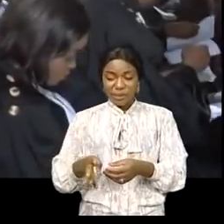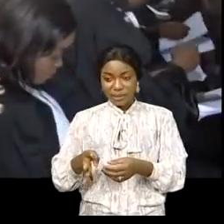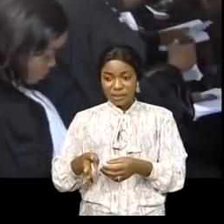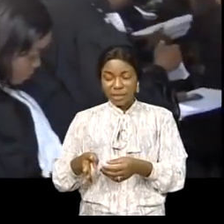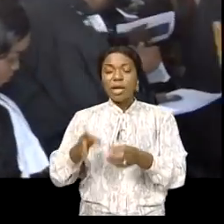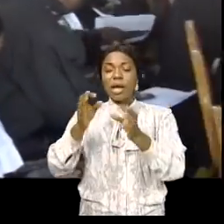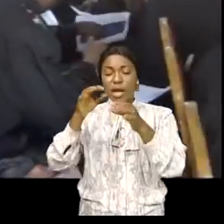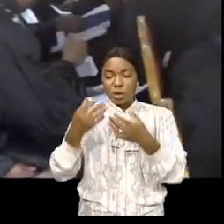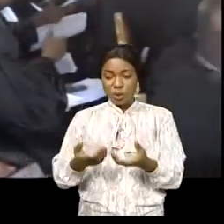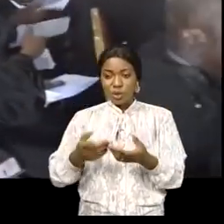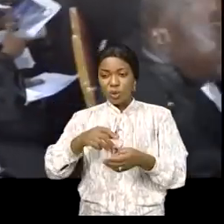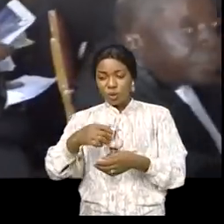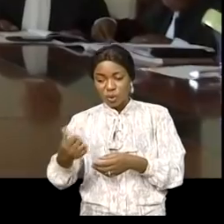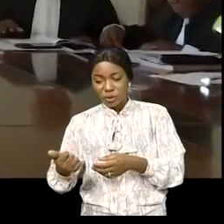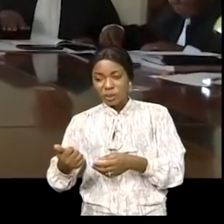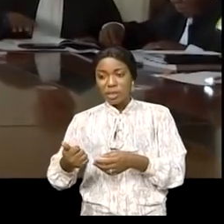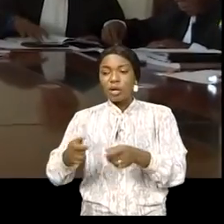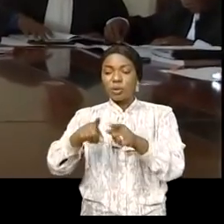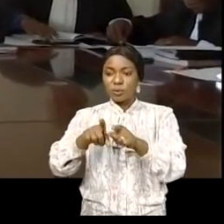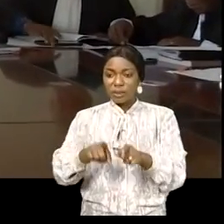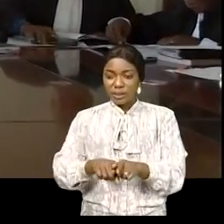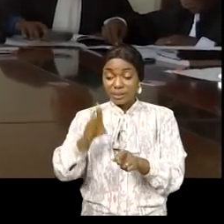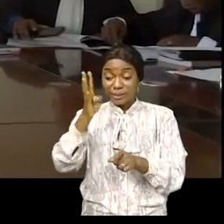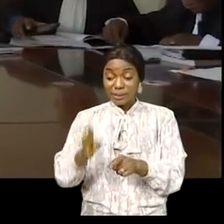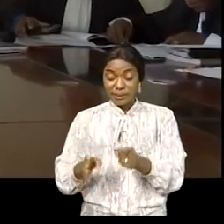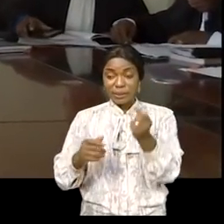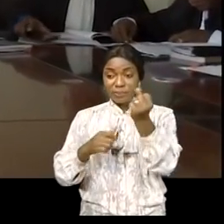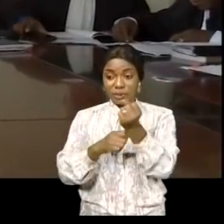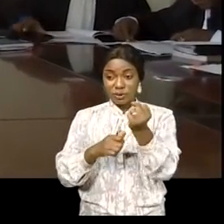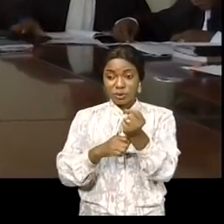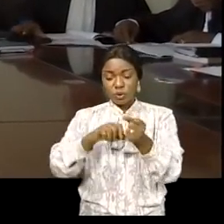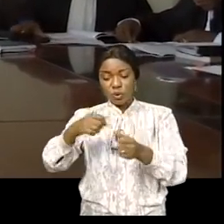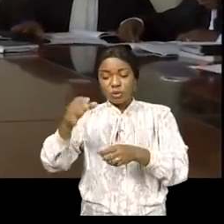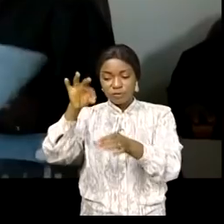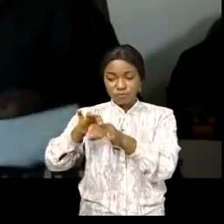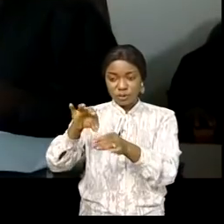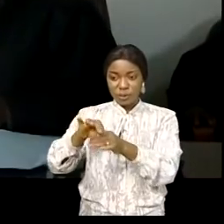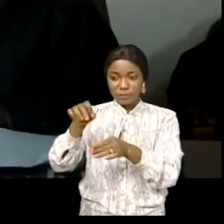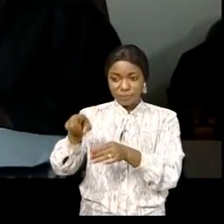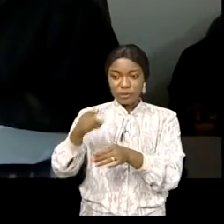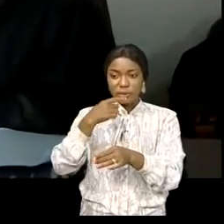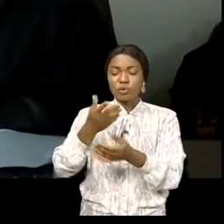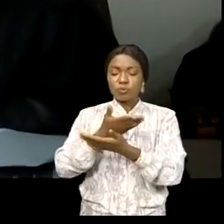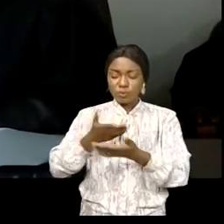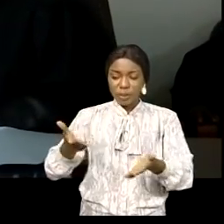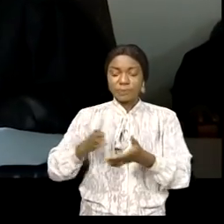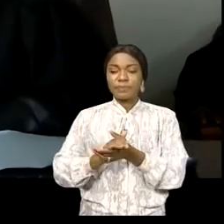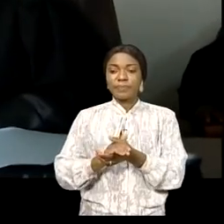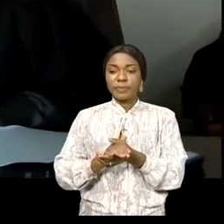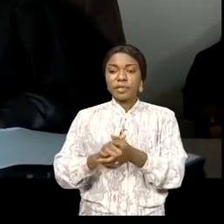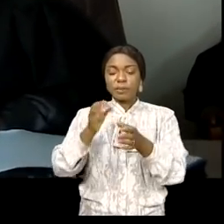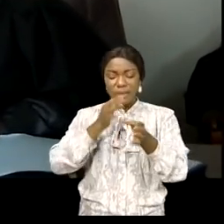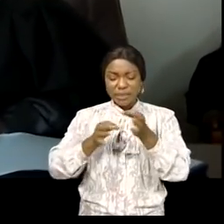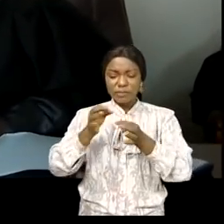leur confiance au bâtonnier Epotamonama. Sept bulletins ont été trouvés vides, dont l'homme a été élu à 99% du suffrage valablement